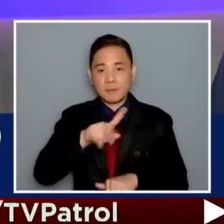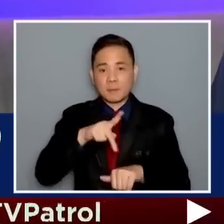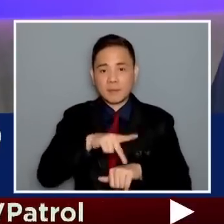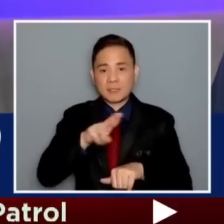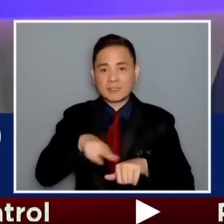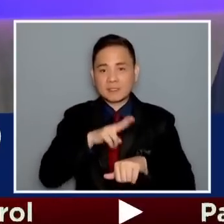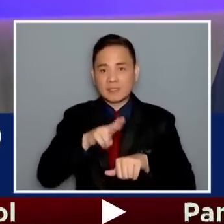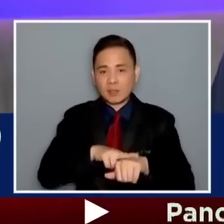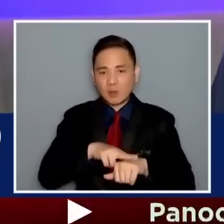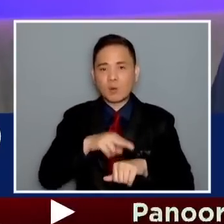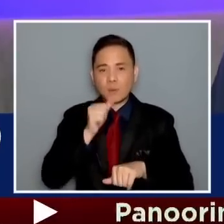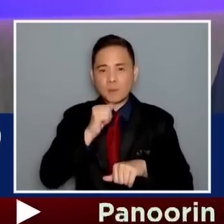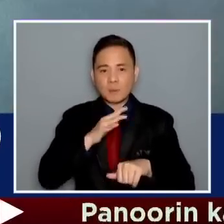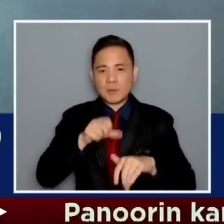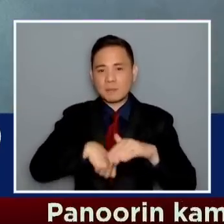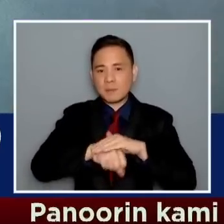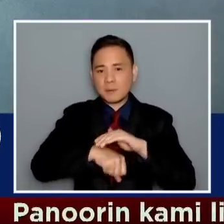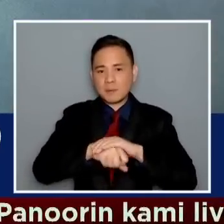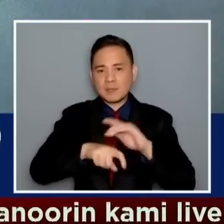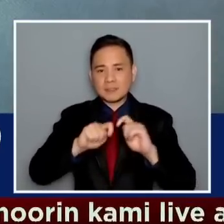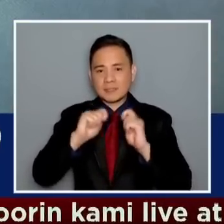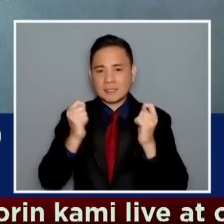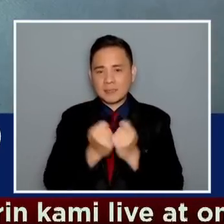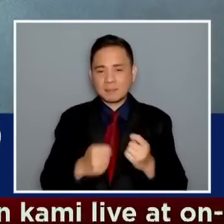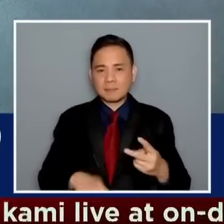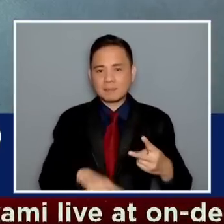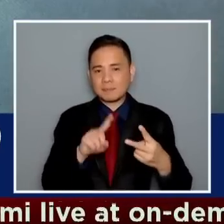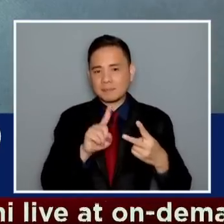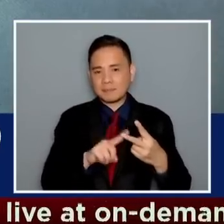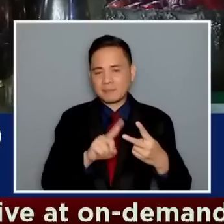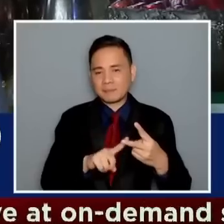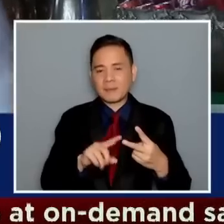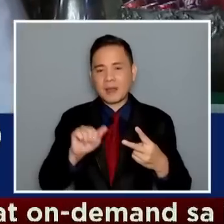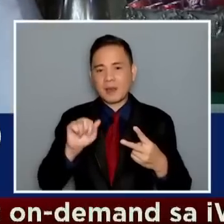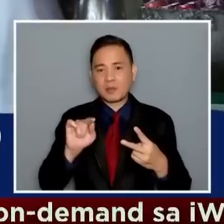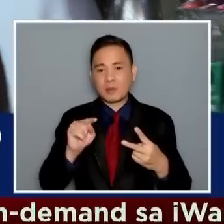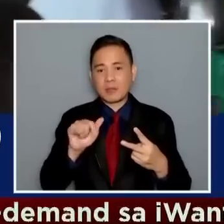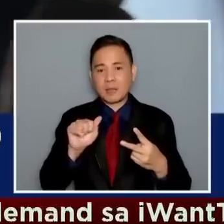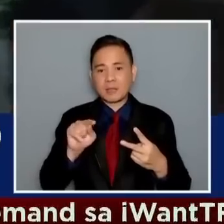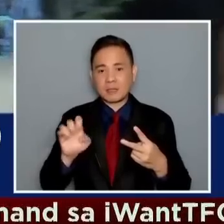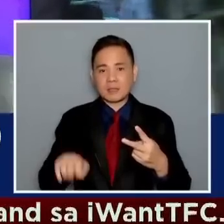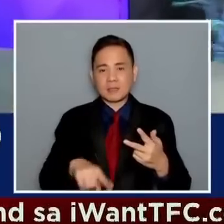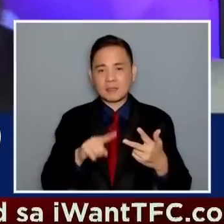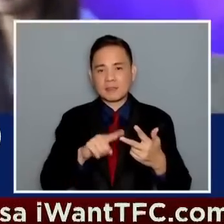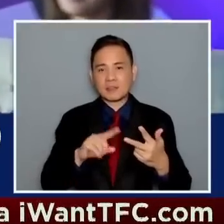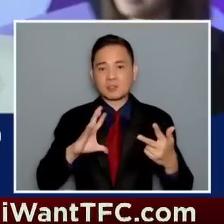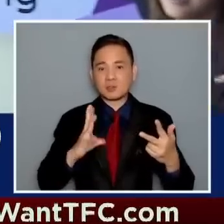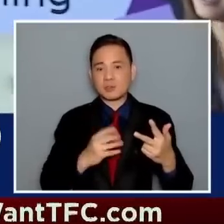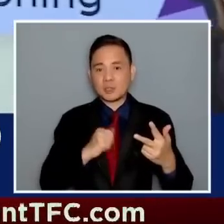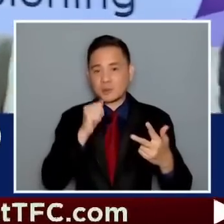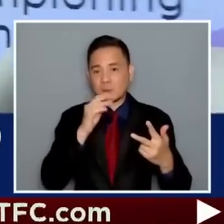Football Team, Ina Palacios, TV at movie director Antoinette Hadaone, Miss Trans Global